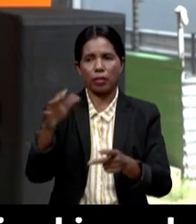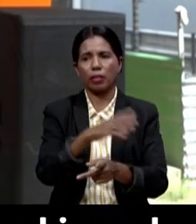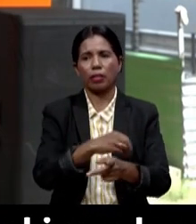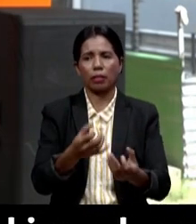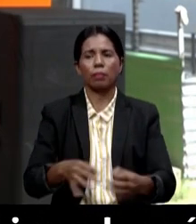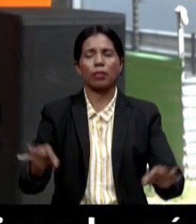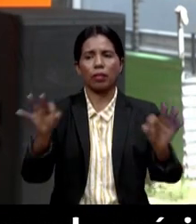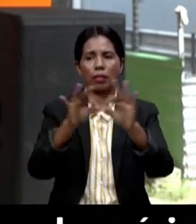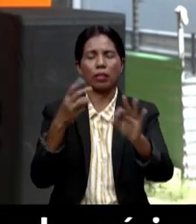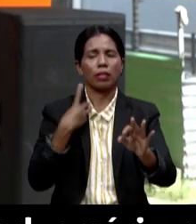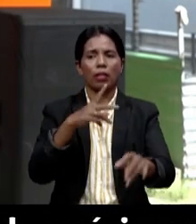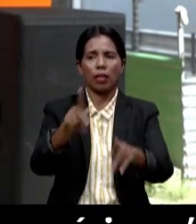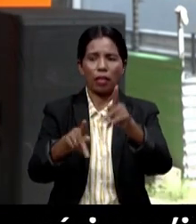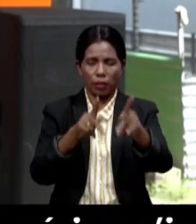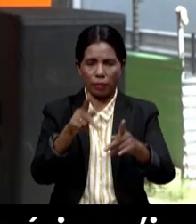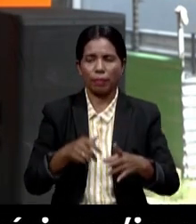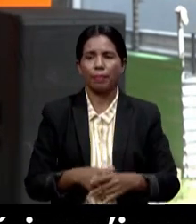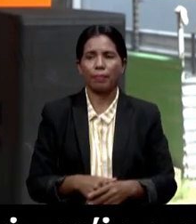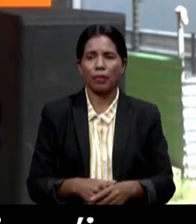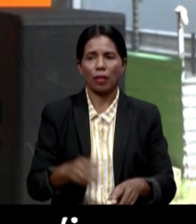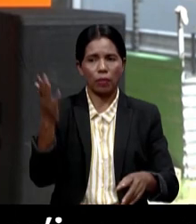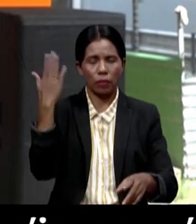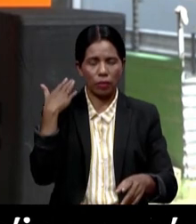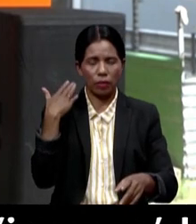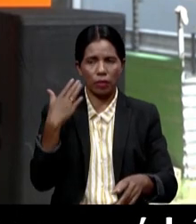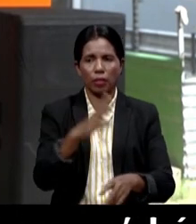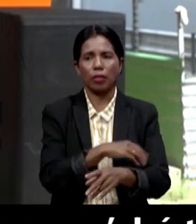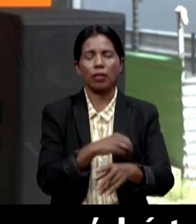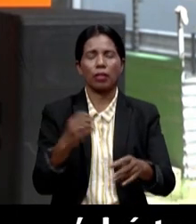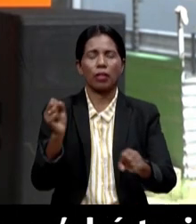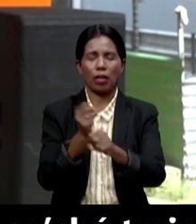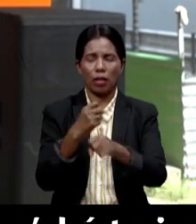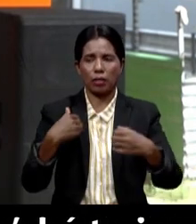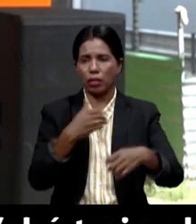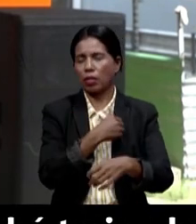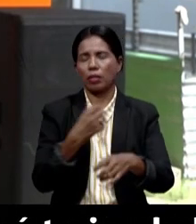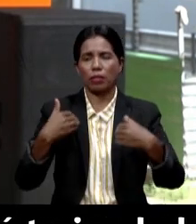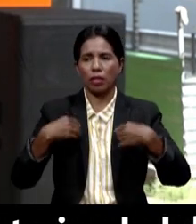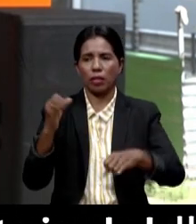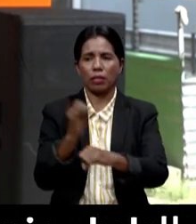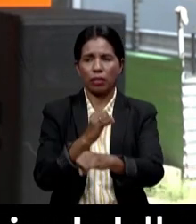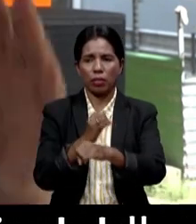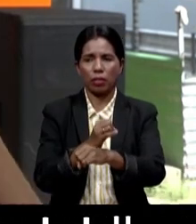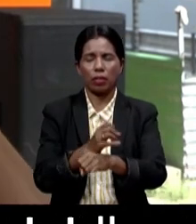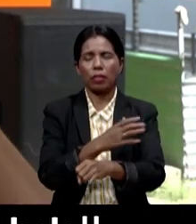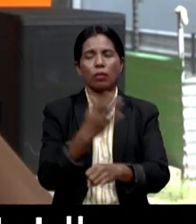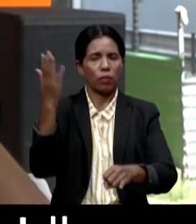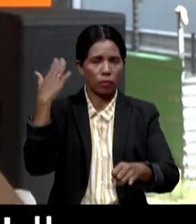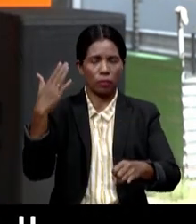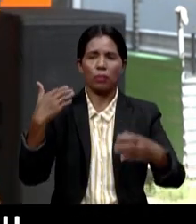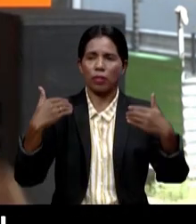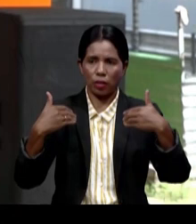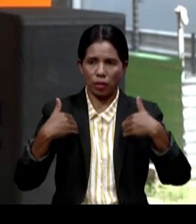ohin loron ne maka itaema. Uluk ne mono revolução industrial, né, bat natural. O look mos e